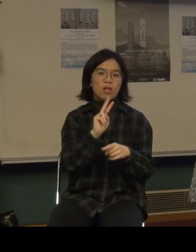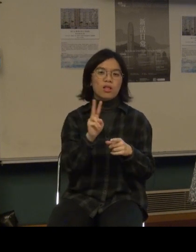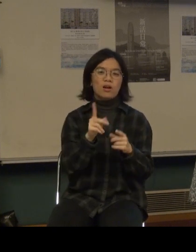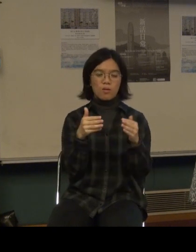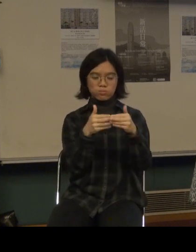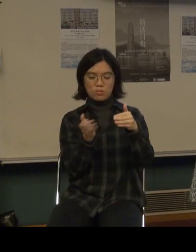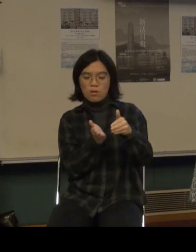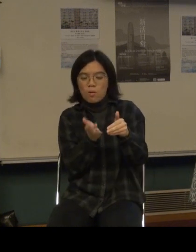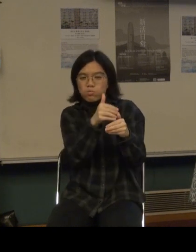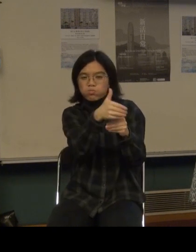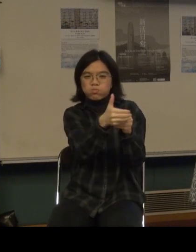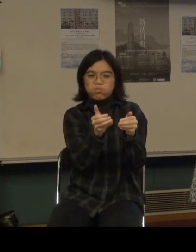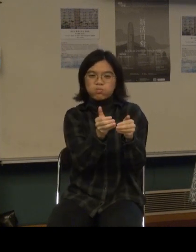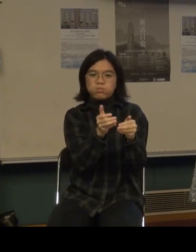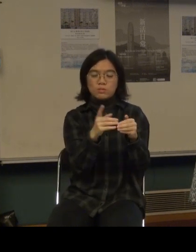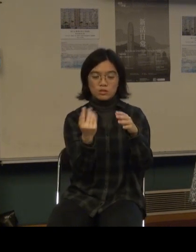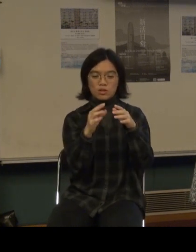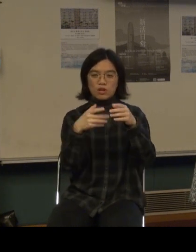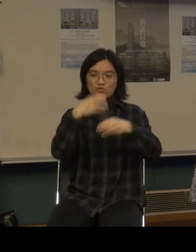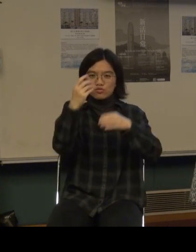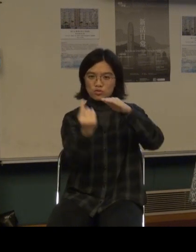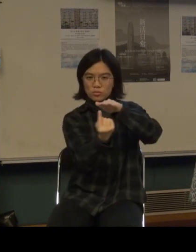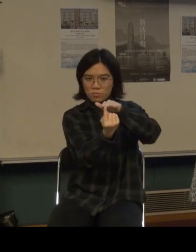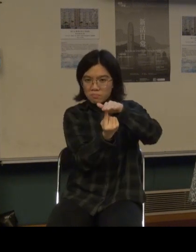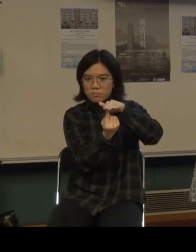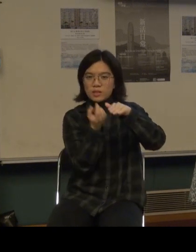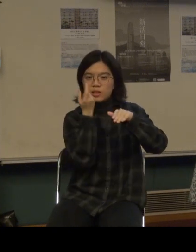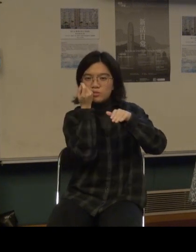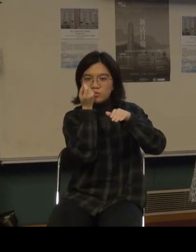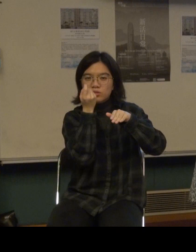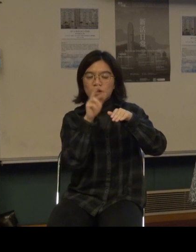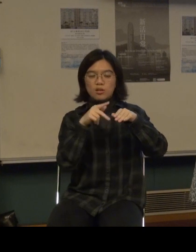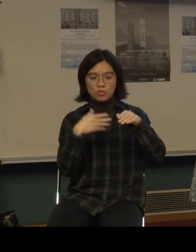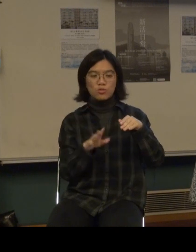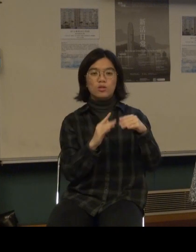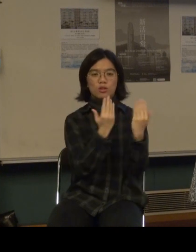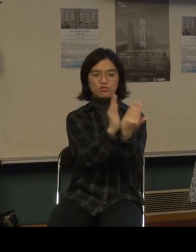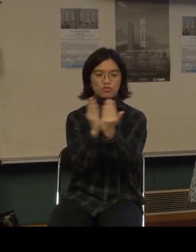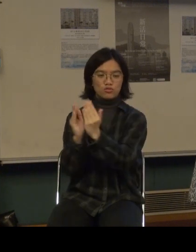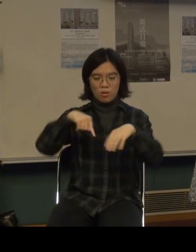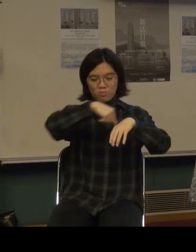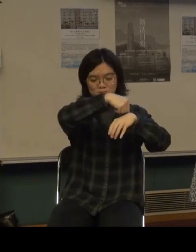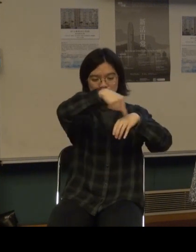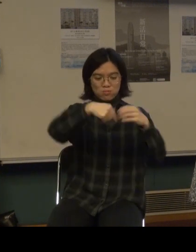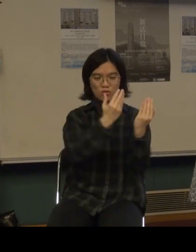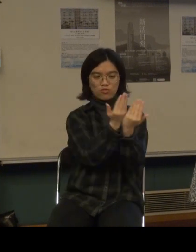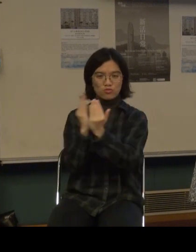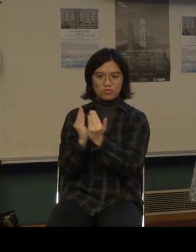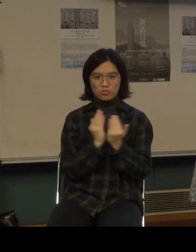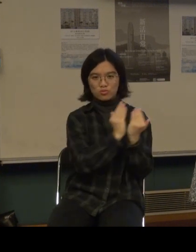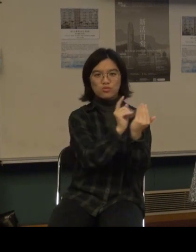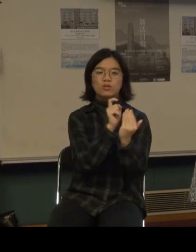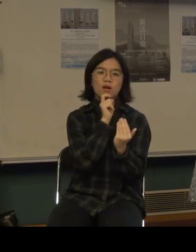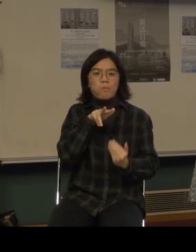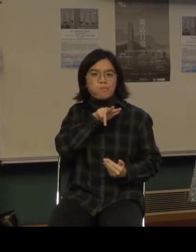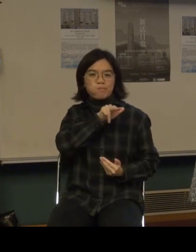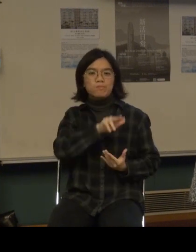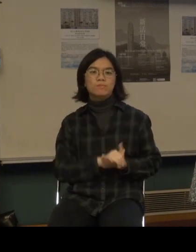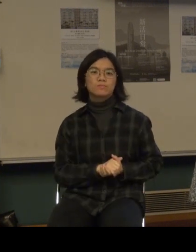型，柱都係褪入少少，而令到佢咧揼揼框咧都可以開曬啲大連續嘅窗